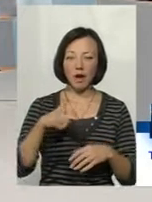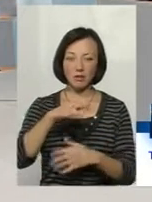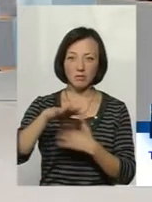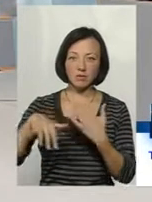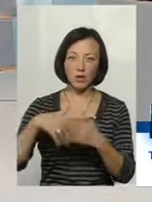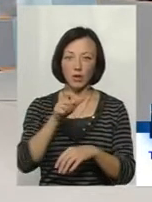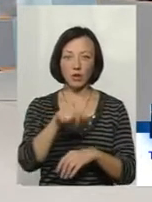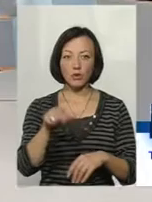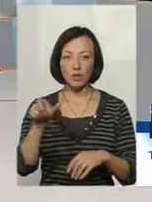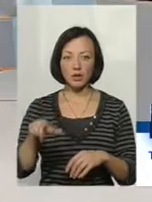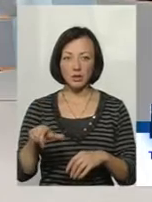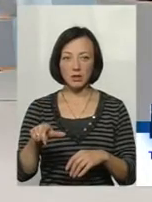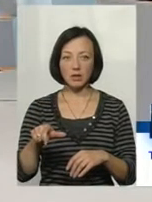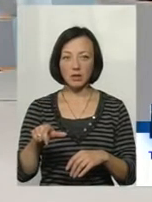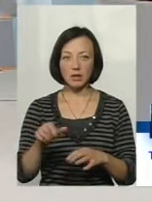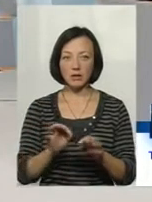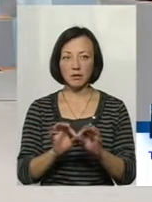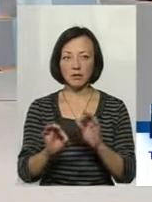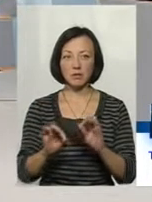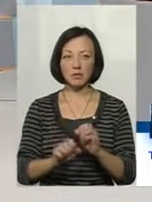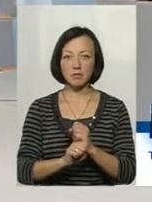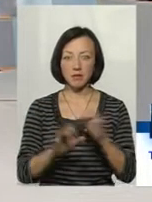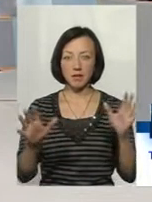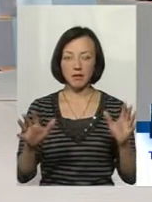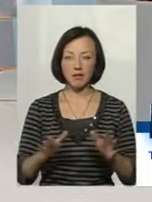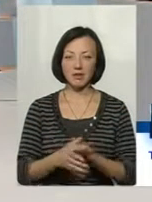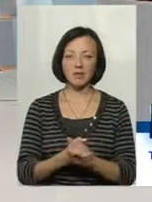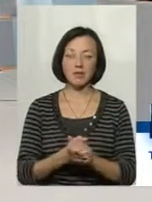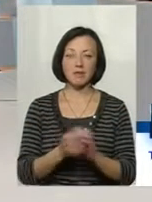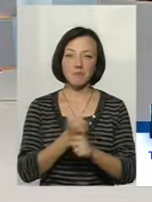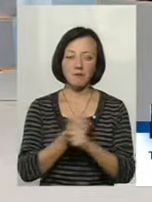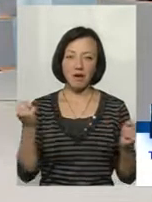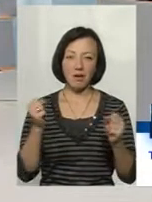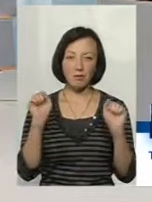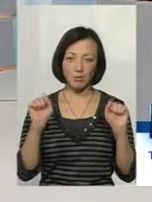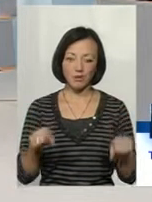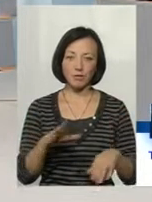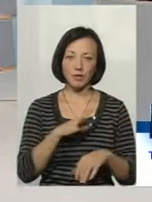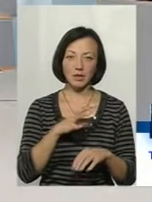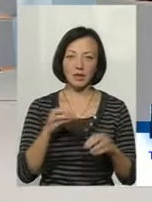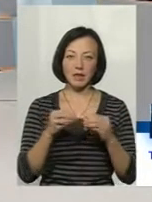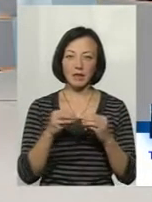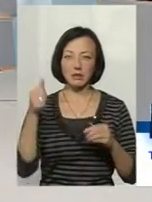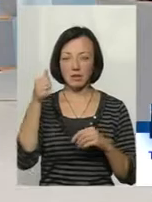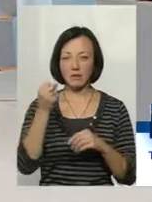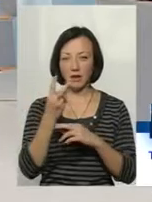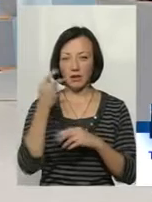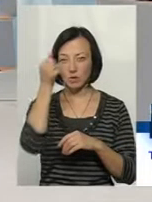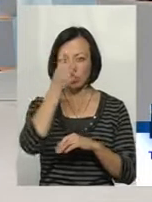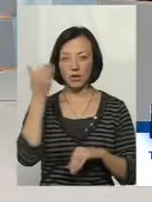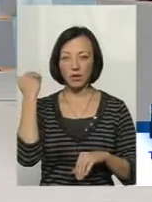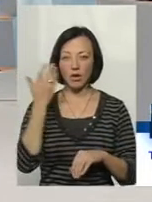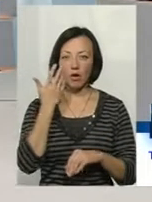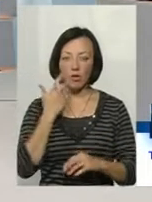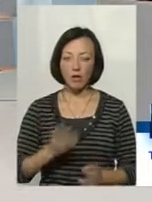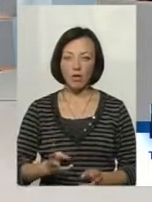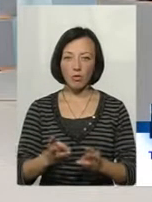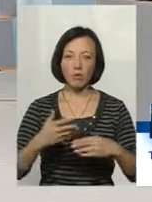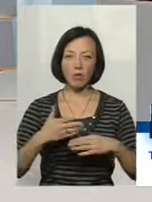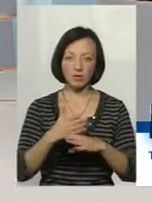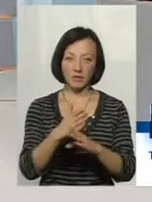людина підносить сірник. Бах! Да, на жаль, в Хмельницькому років 10-12 назад був випадок, коли грубку